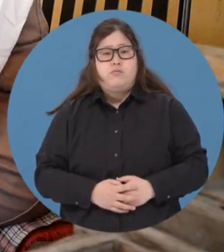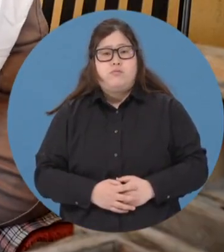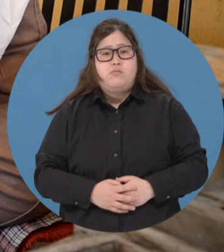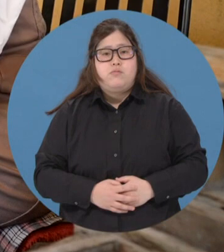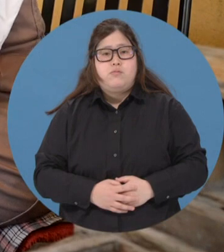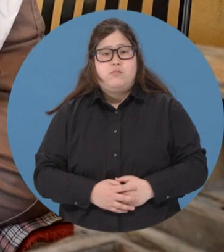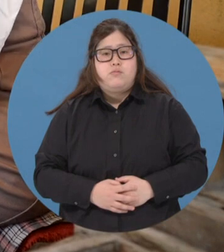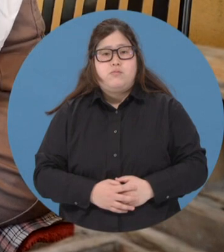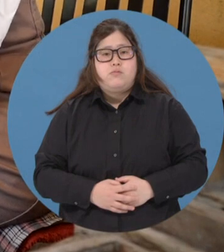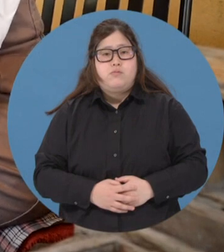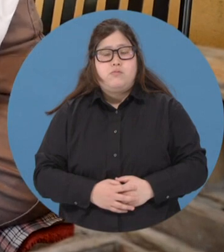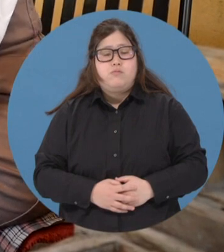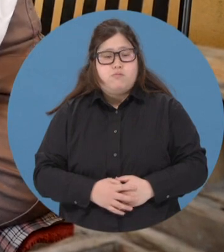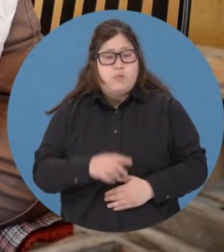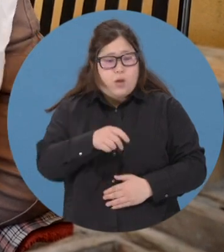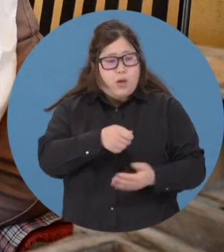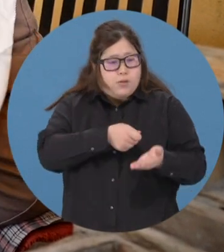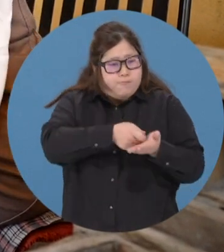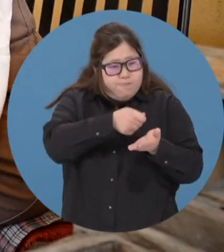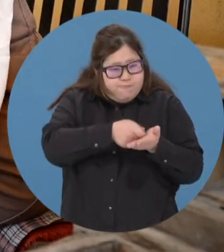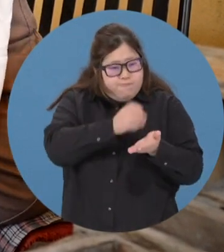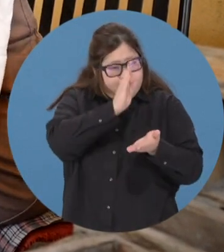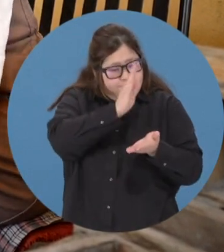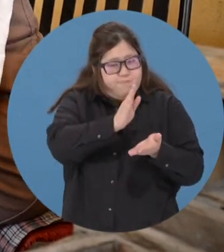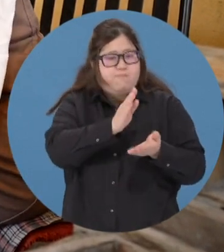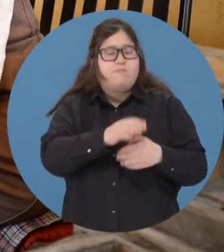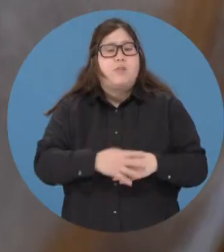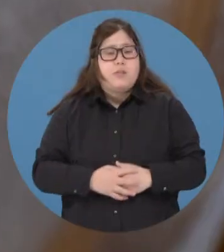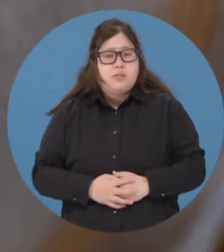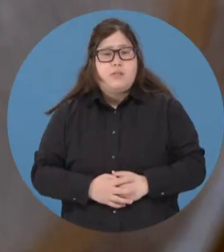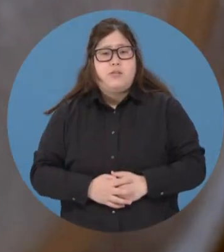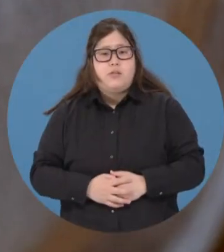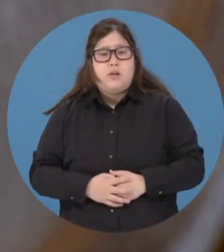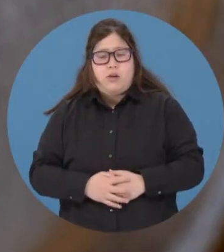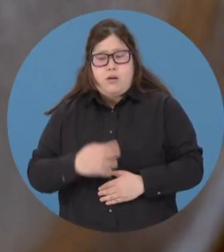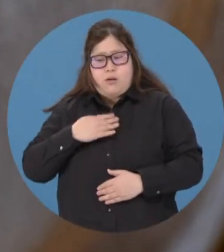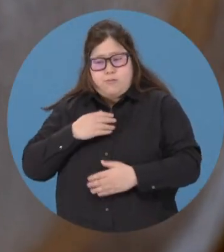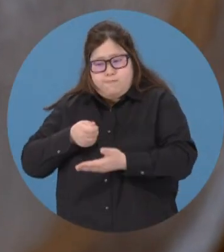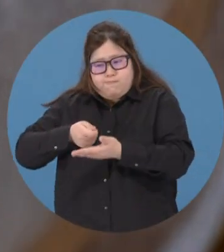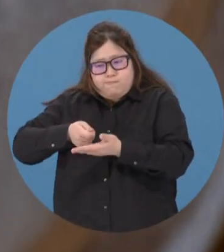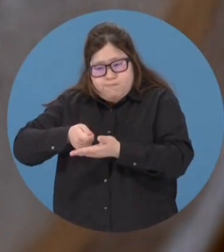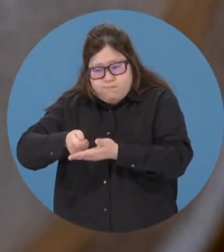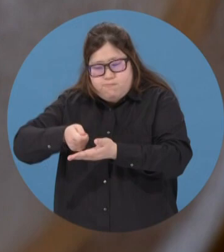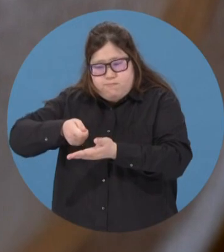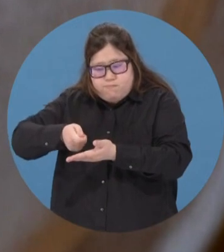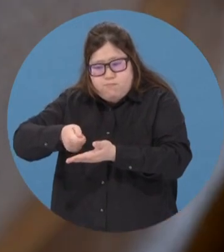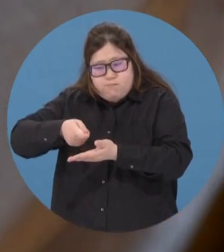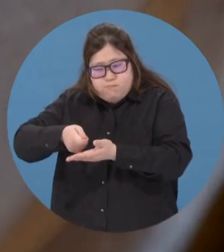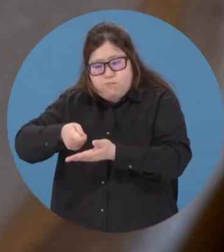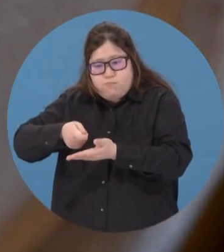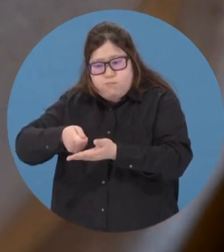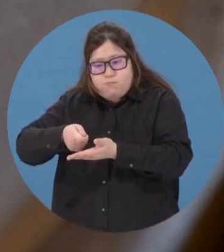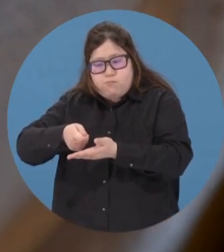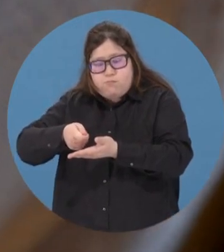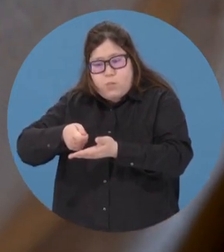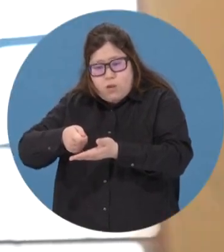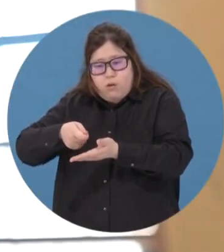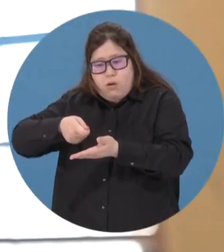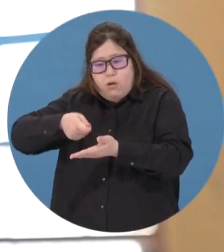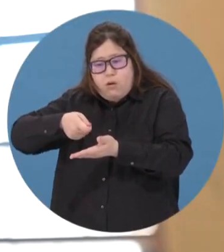じゃあ、これのみやりますので、まあ、掘ってもらうんですけど、そうそうそうそう、 あ、 そうですそうです